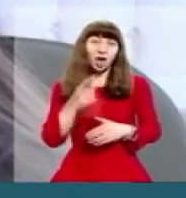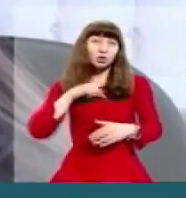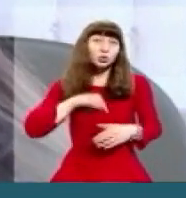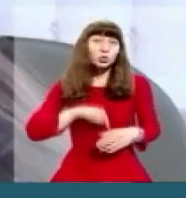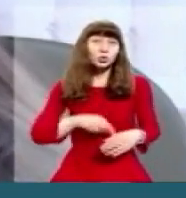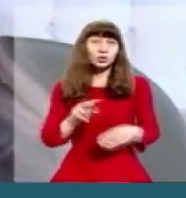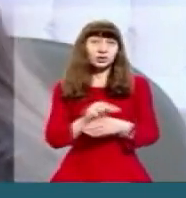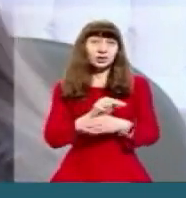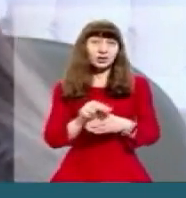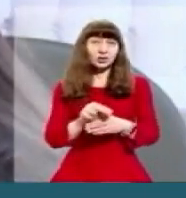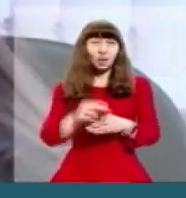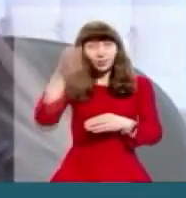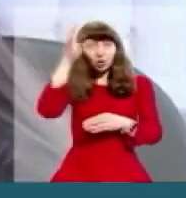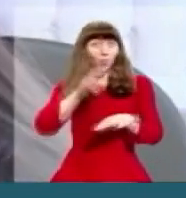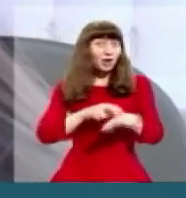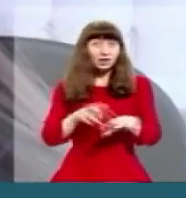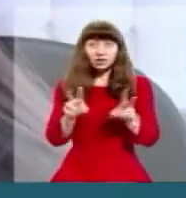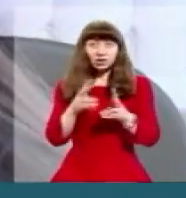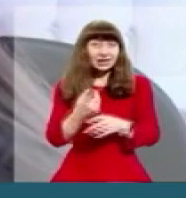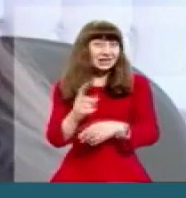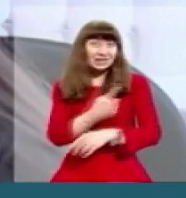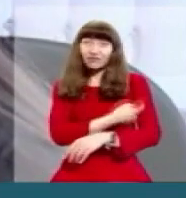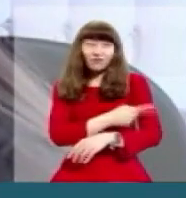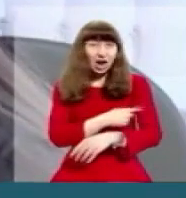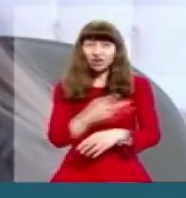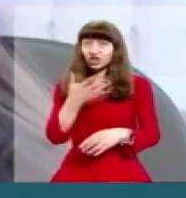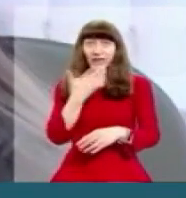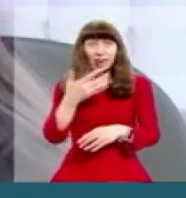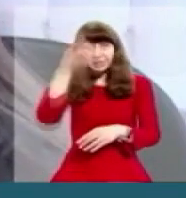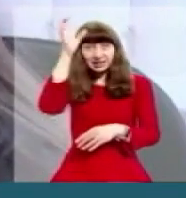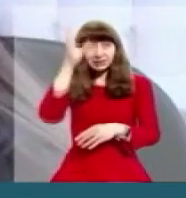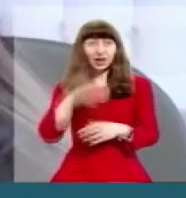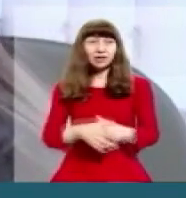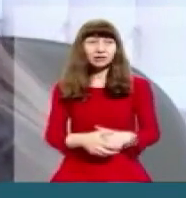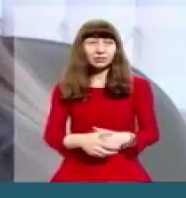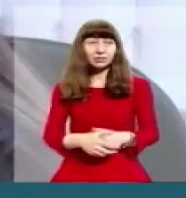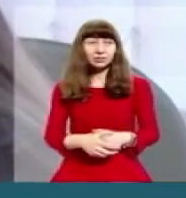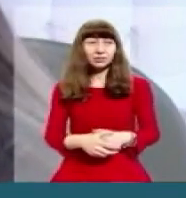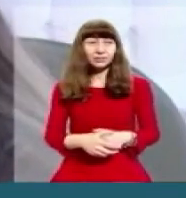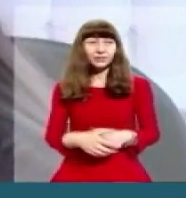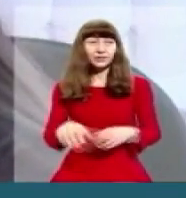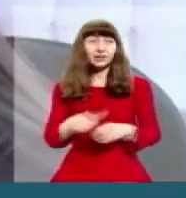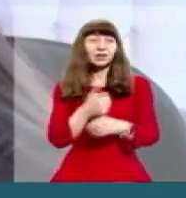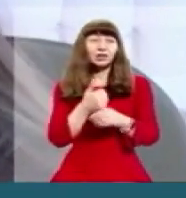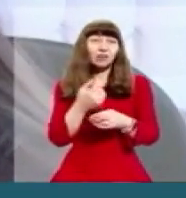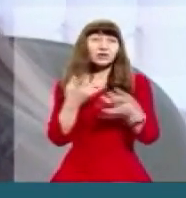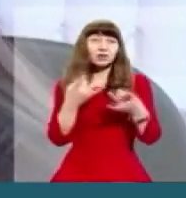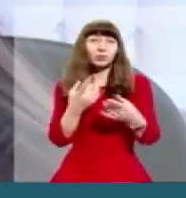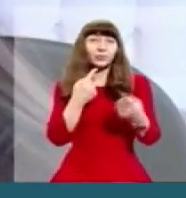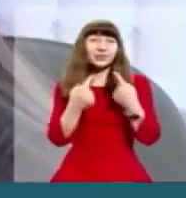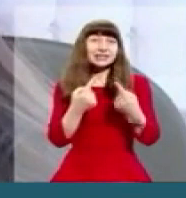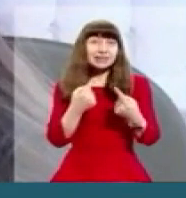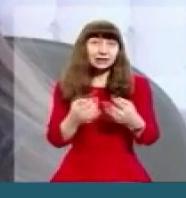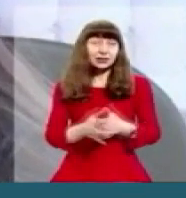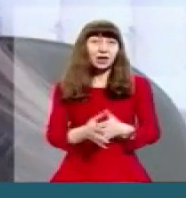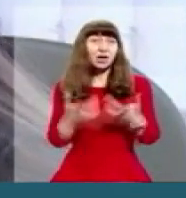есть психологов не надо бояться, это не врач, это не психиатр. И, естественно, самый основной инструмент – это беседы.